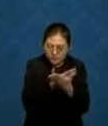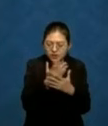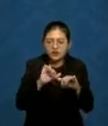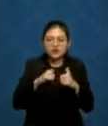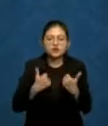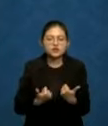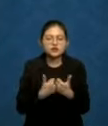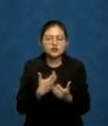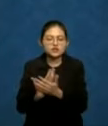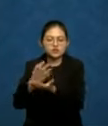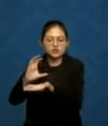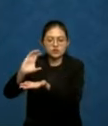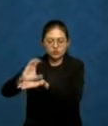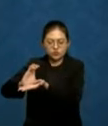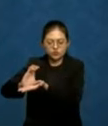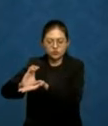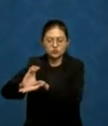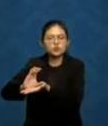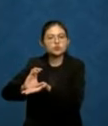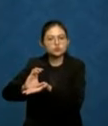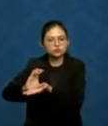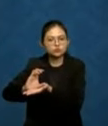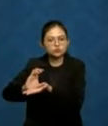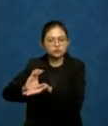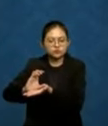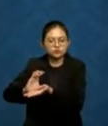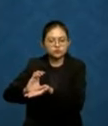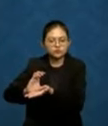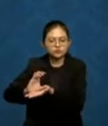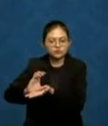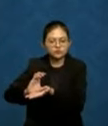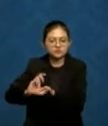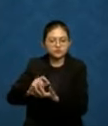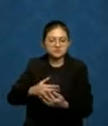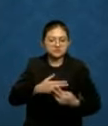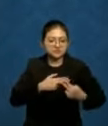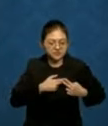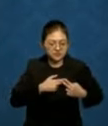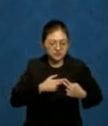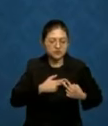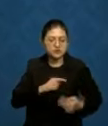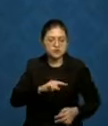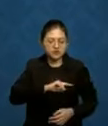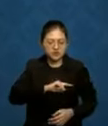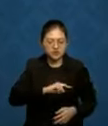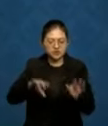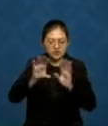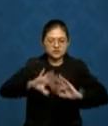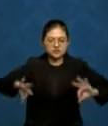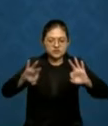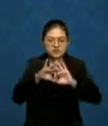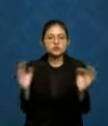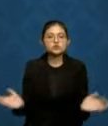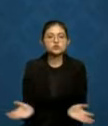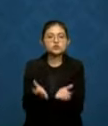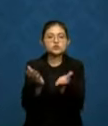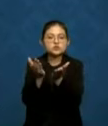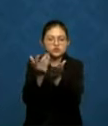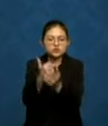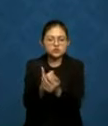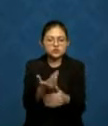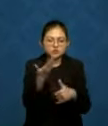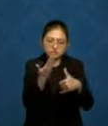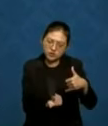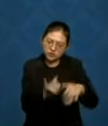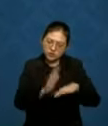ทุนพัฒนาฝีมือแรงงานถือว่าเป็นอีกหนึ่งหน่วยงานที่มีภาริจสำคัญในการส่งเสริมและสนับสนุนการพัฒนาศักยภาพ